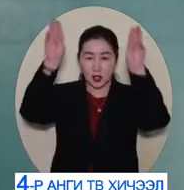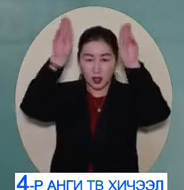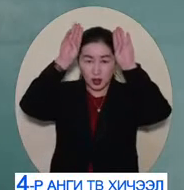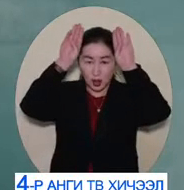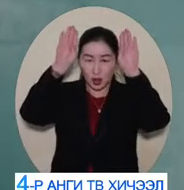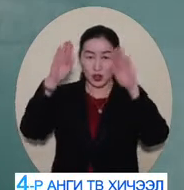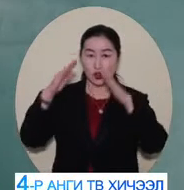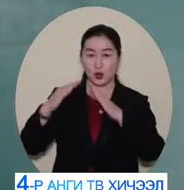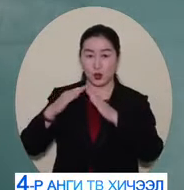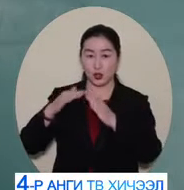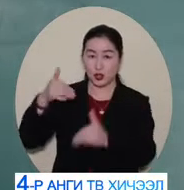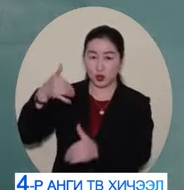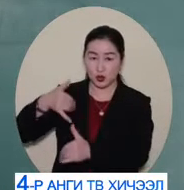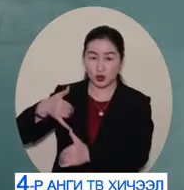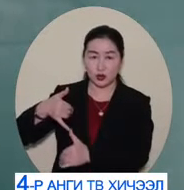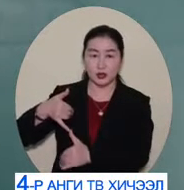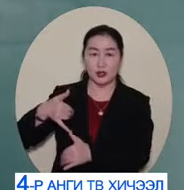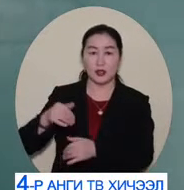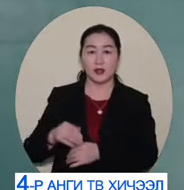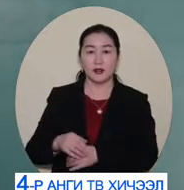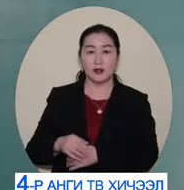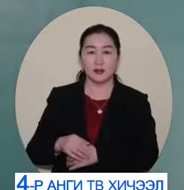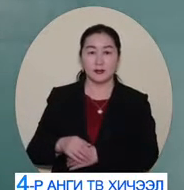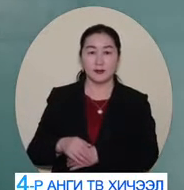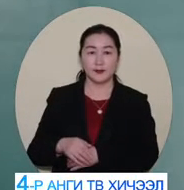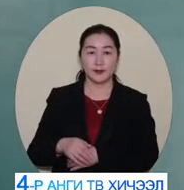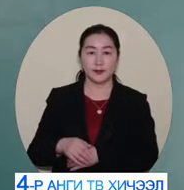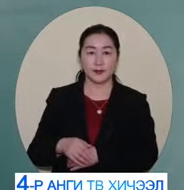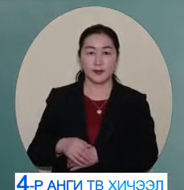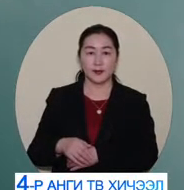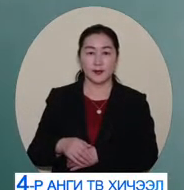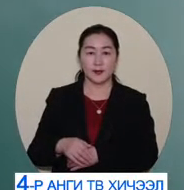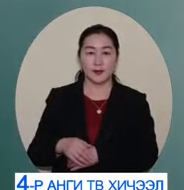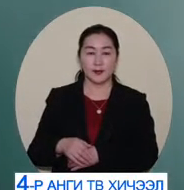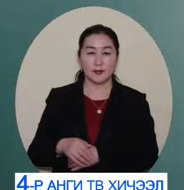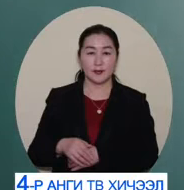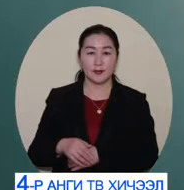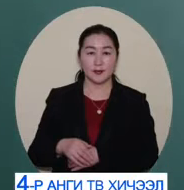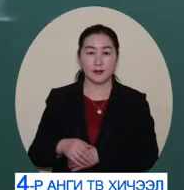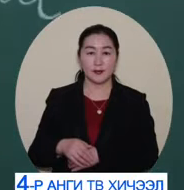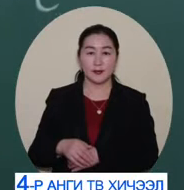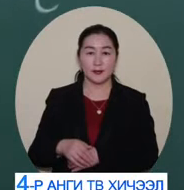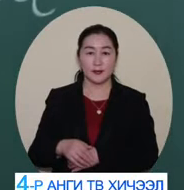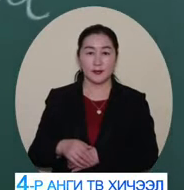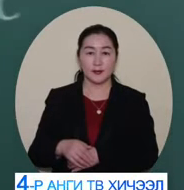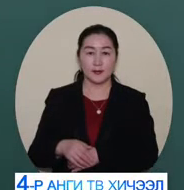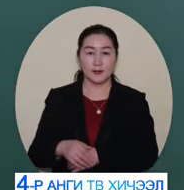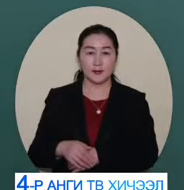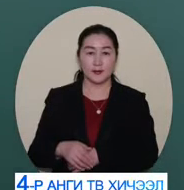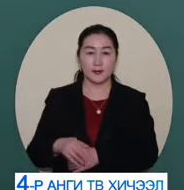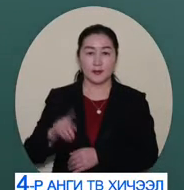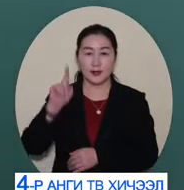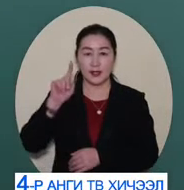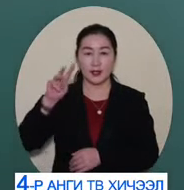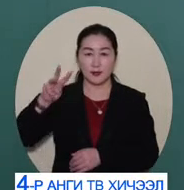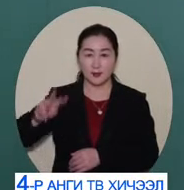А харин нохооны үүрний өндөр. За, нохооны үүрийг энэ үүр гэж бичмэ. Биччихээ багш нь.